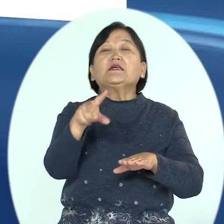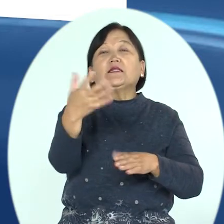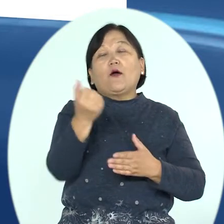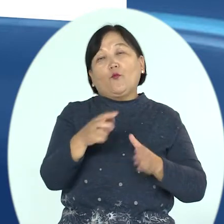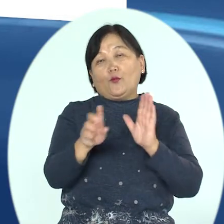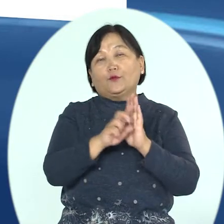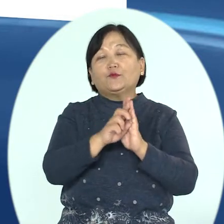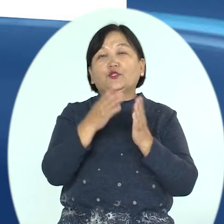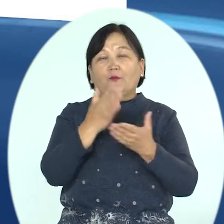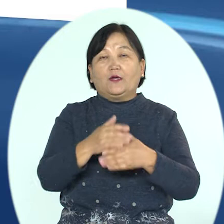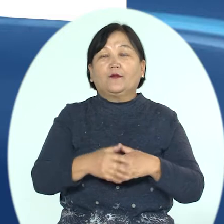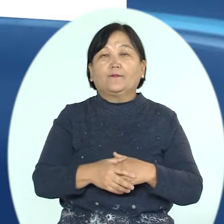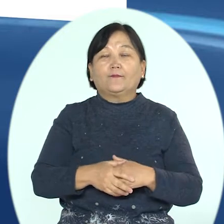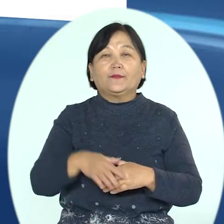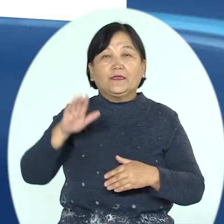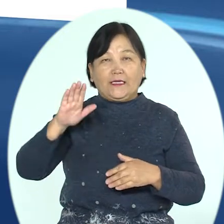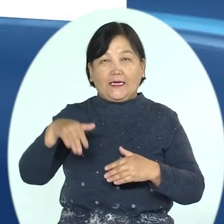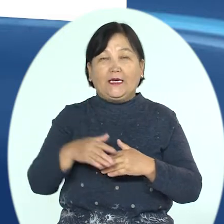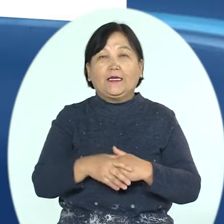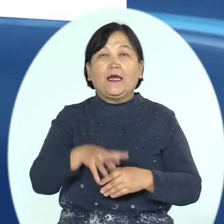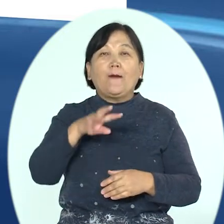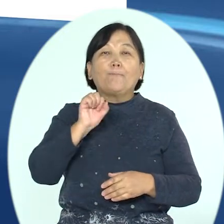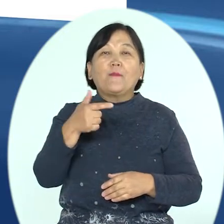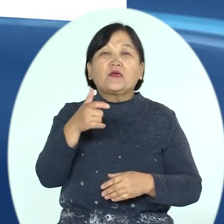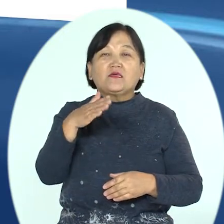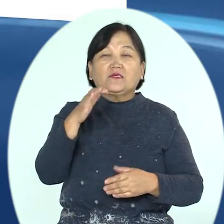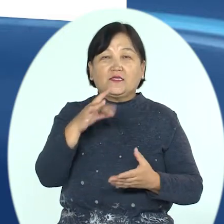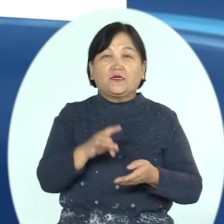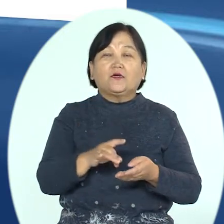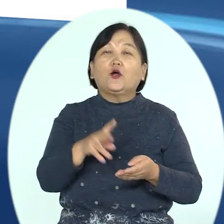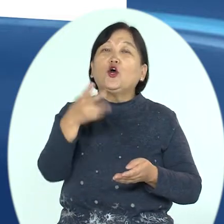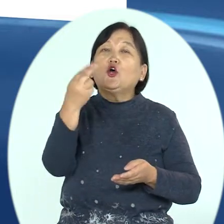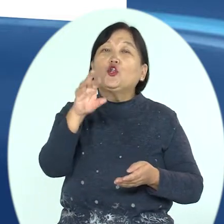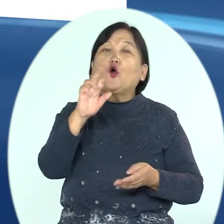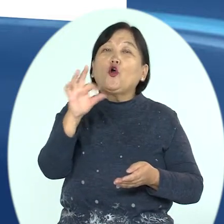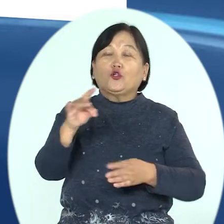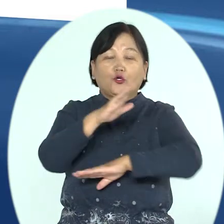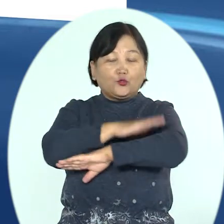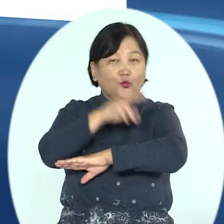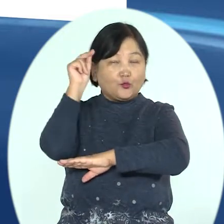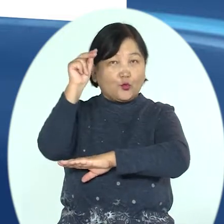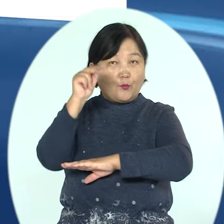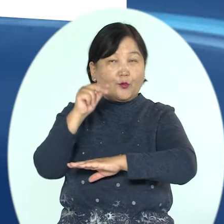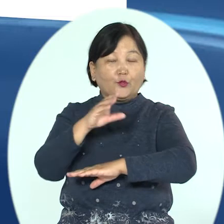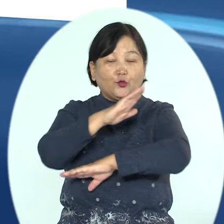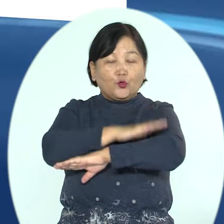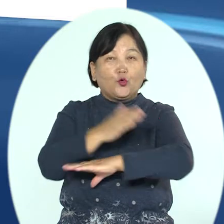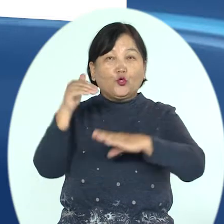төгслөө. За тэгээд дараачиг нь бол магистр докторийн зэргийн суралцагчд бол